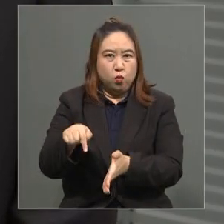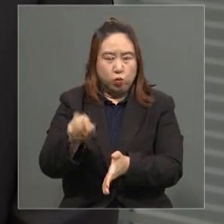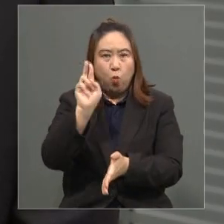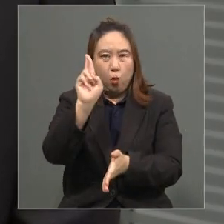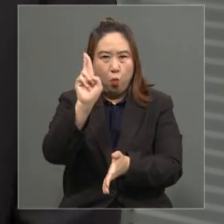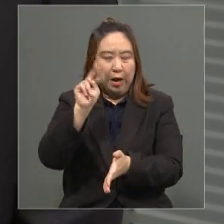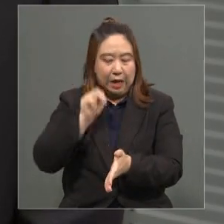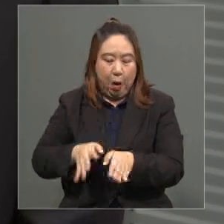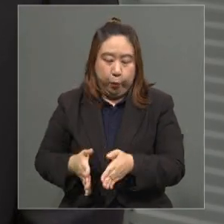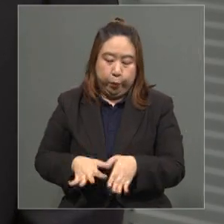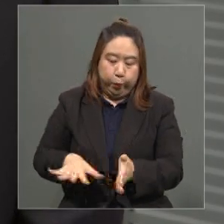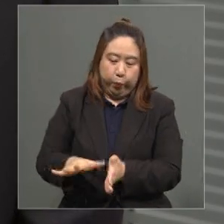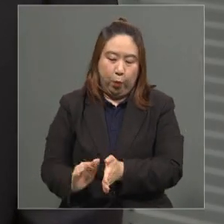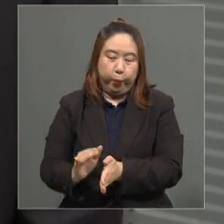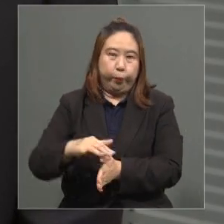frick